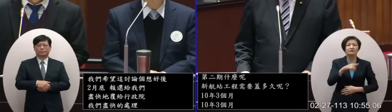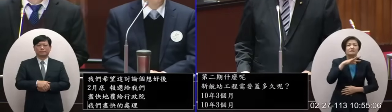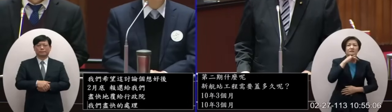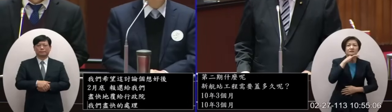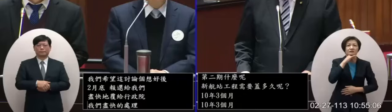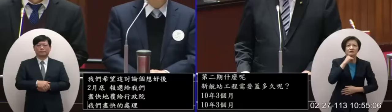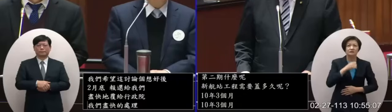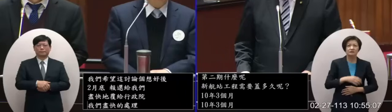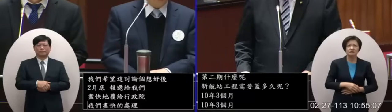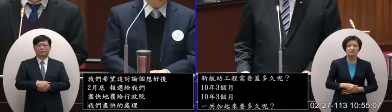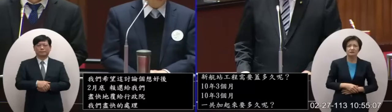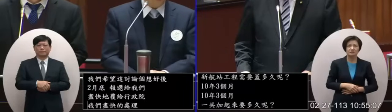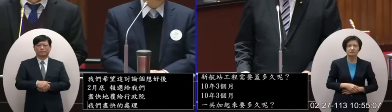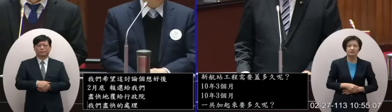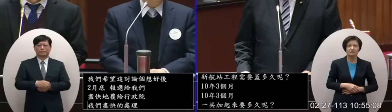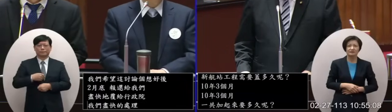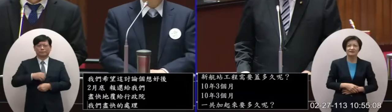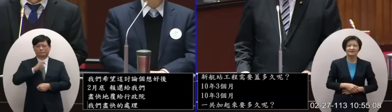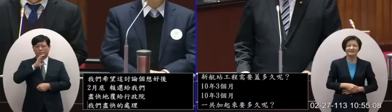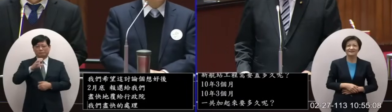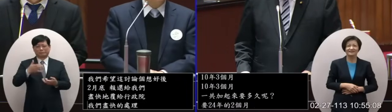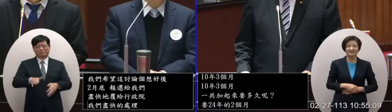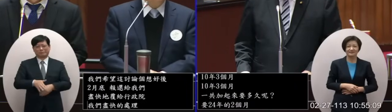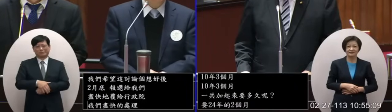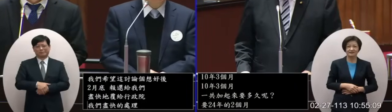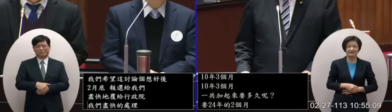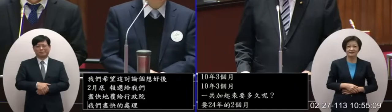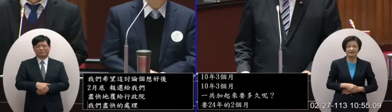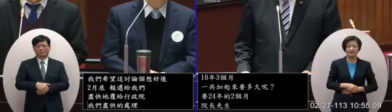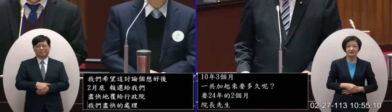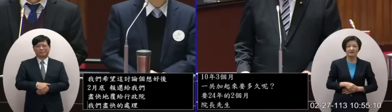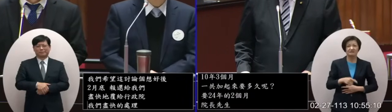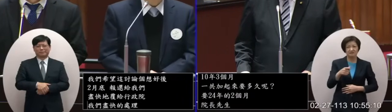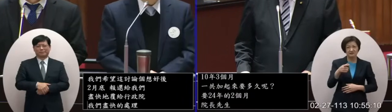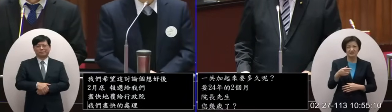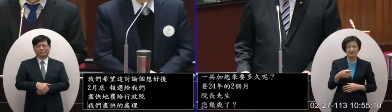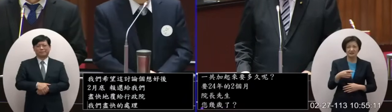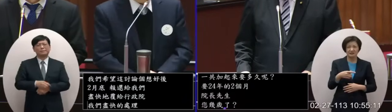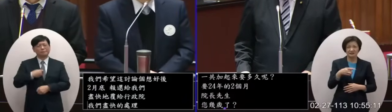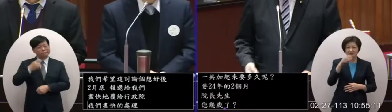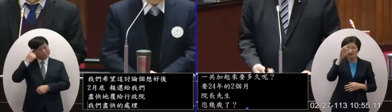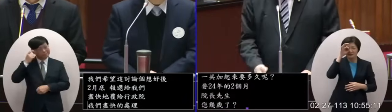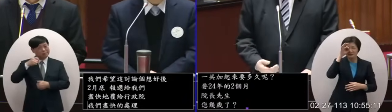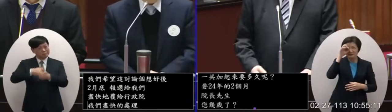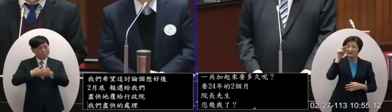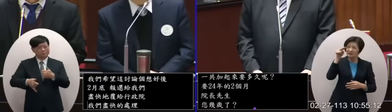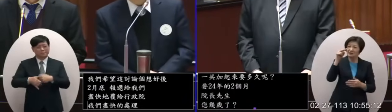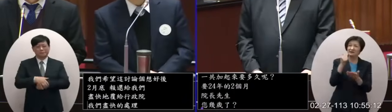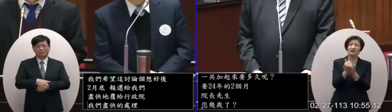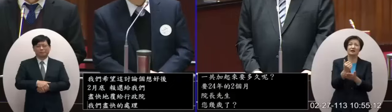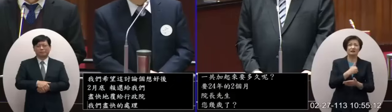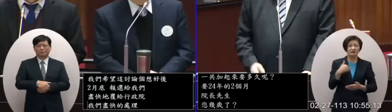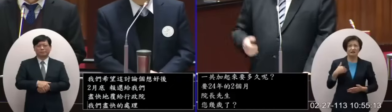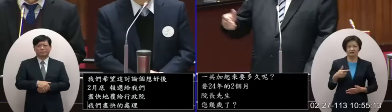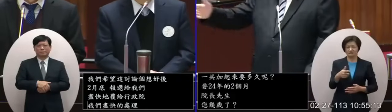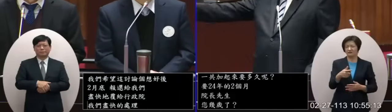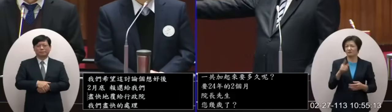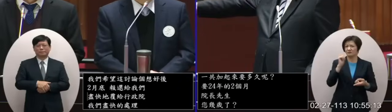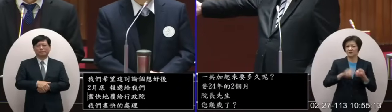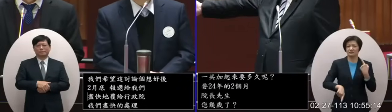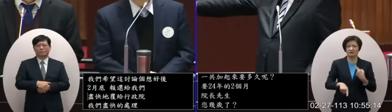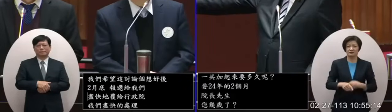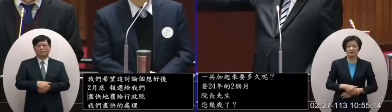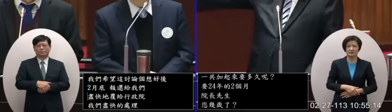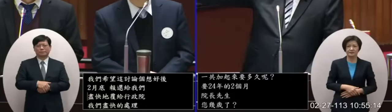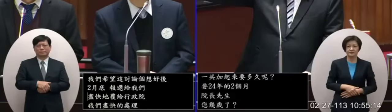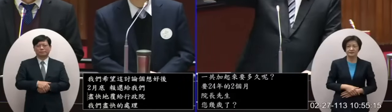啊？ 我高总归回啊？ 我们还看得到吗？ 我想委员你、 这个、太过分了吧？